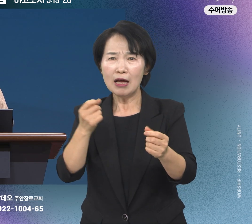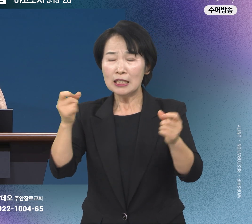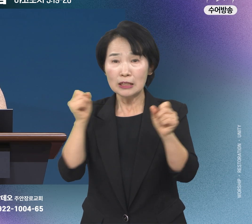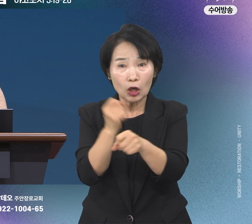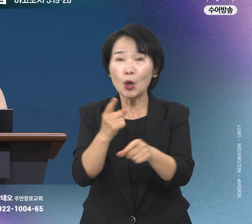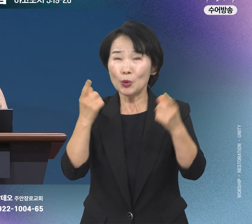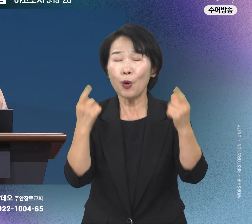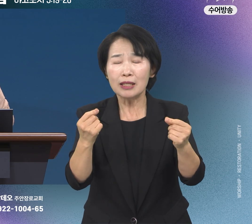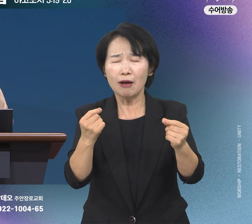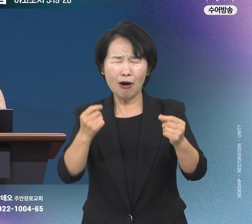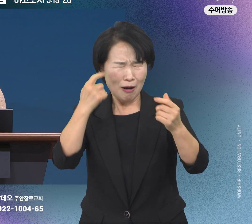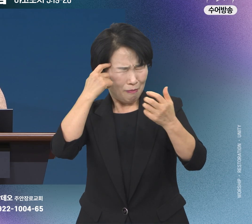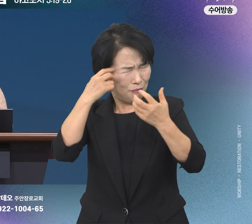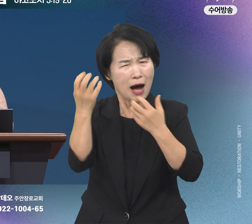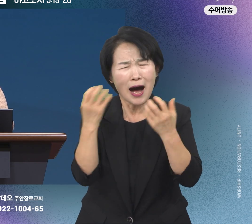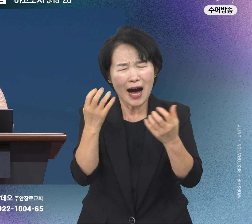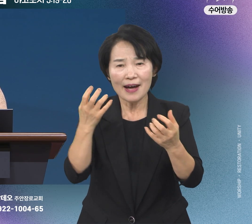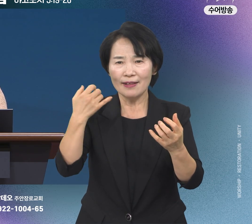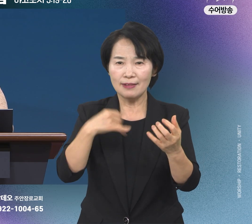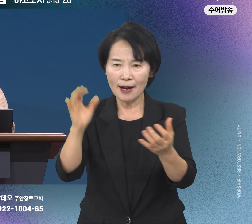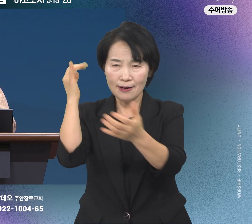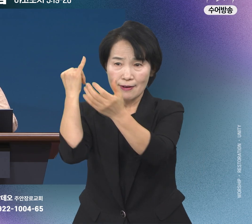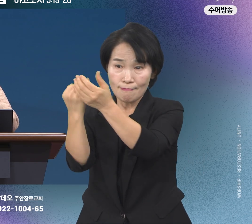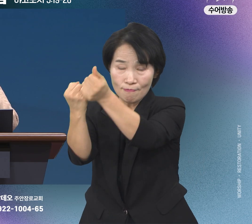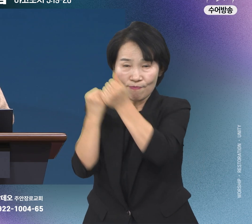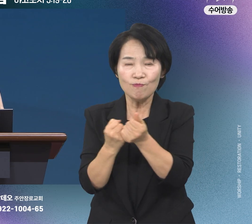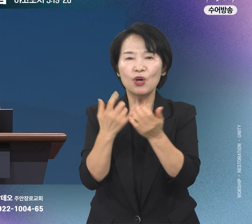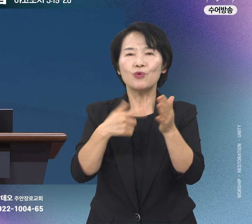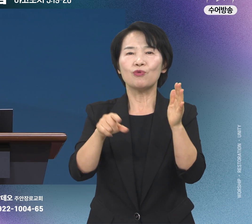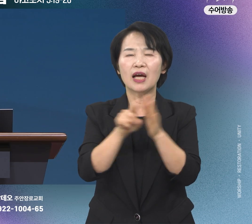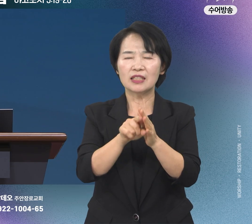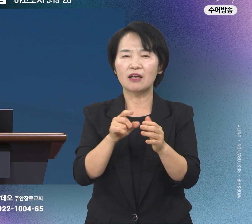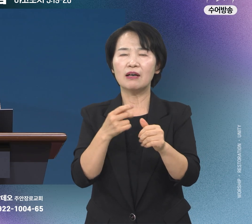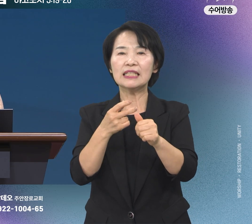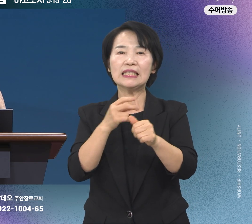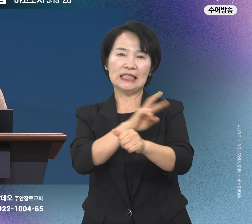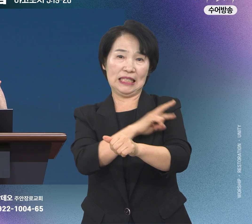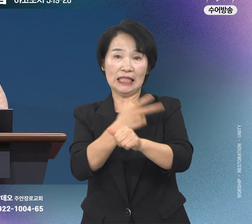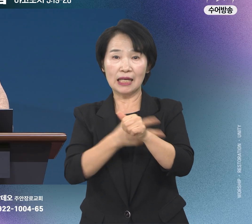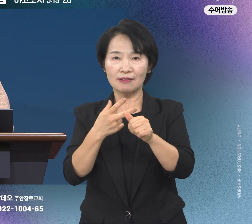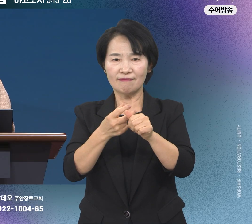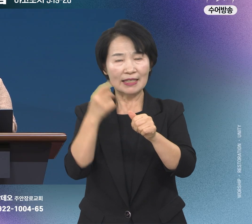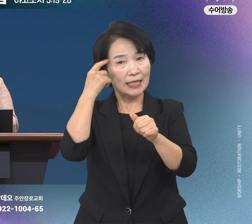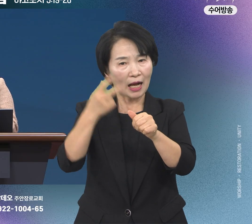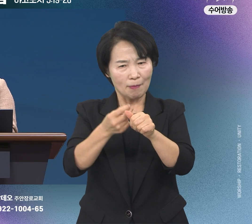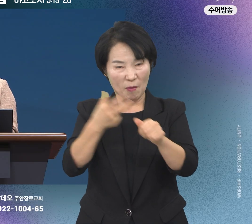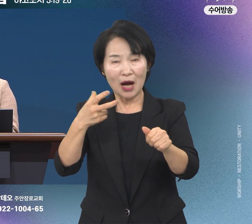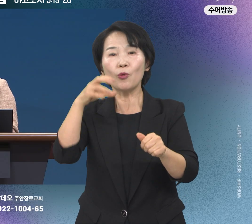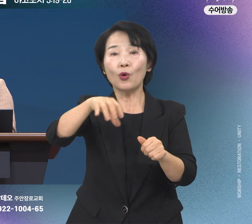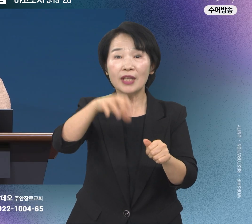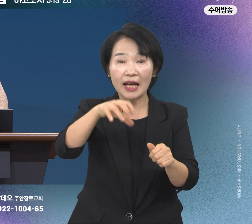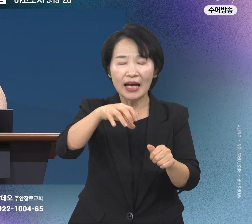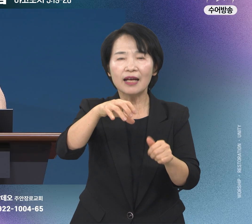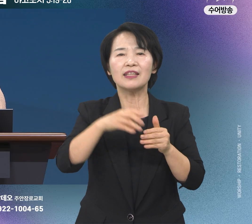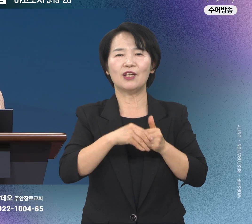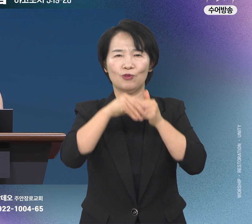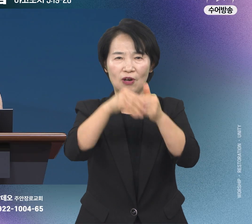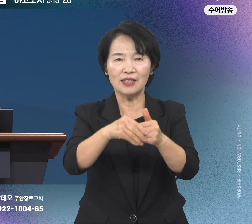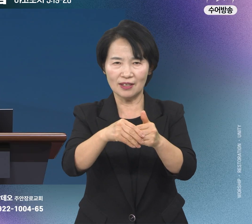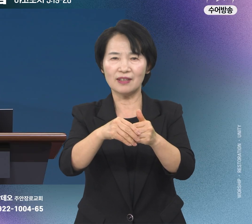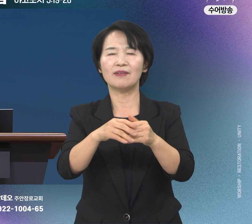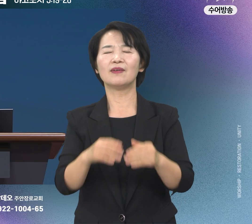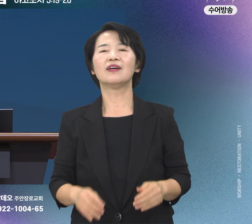저는 신천지가 왜 하나님의 나라인지 성경 말씀을 가지고 설득하는 시간, 이제 부모님은 왜 신천지가